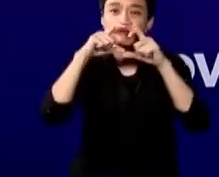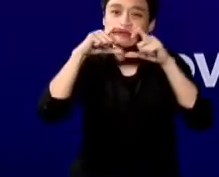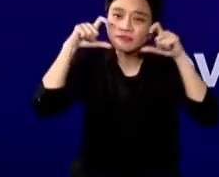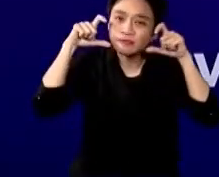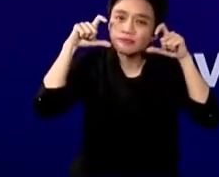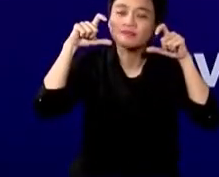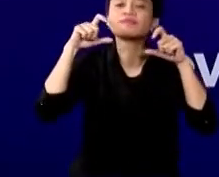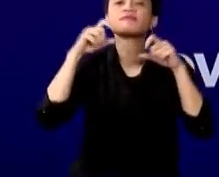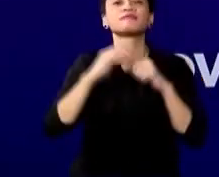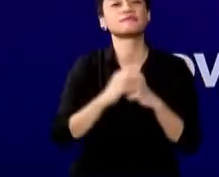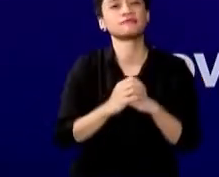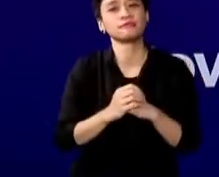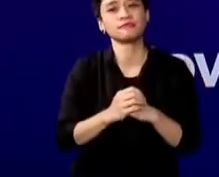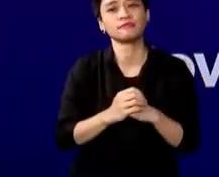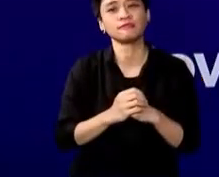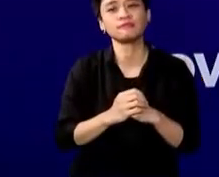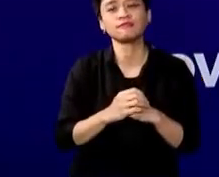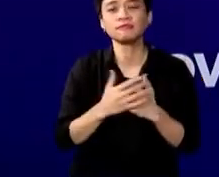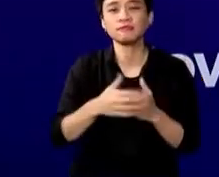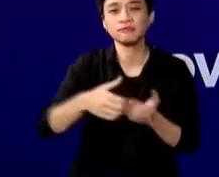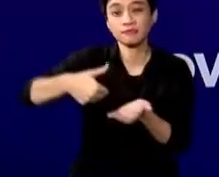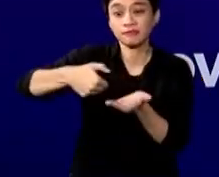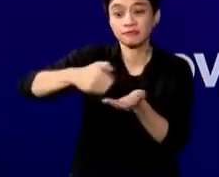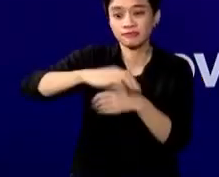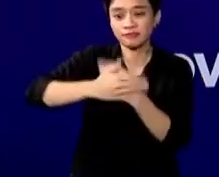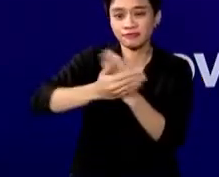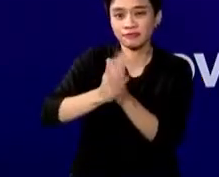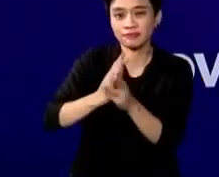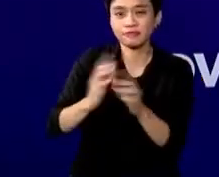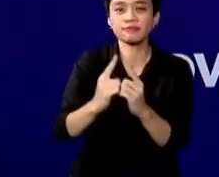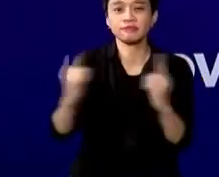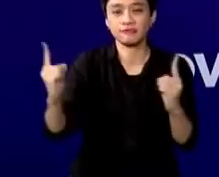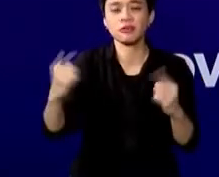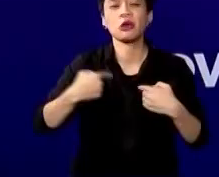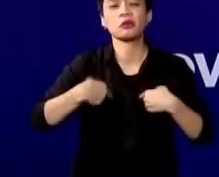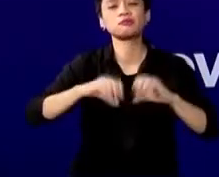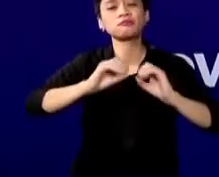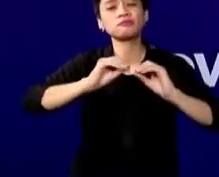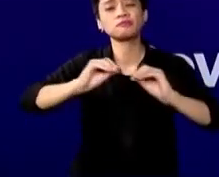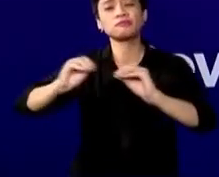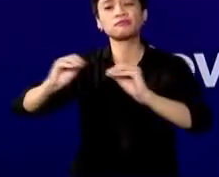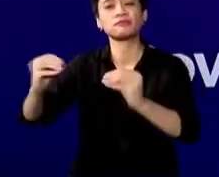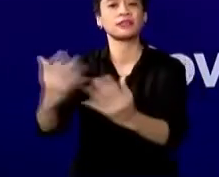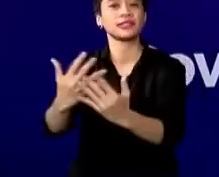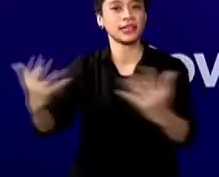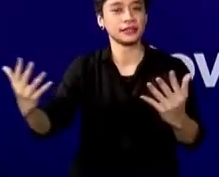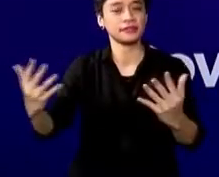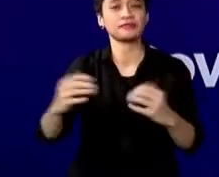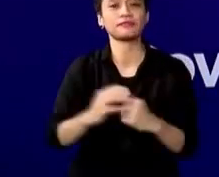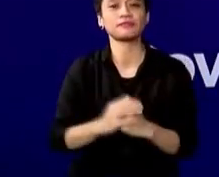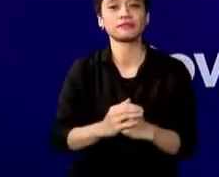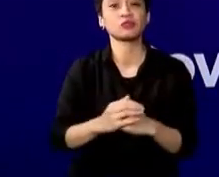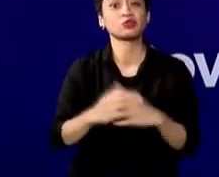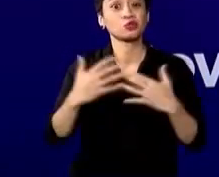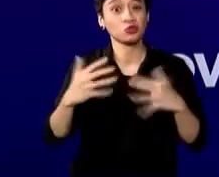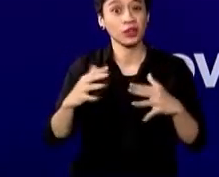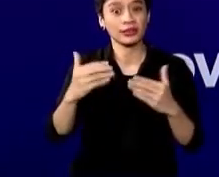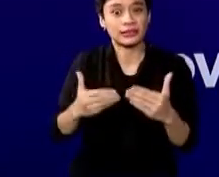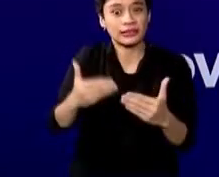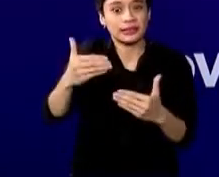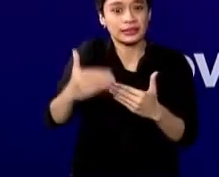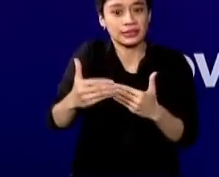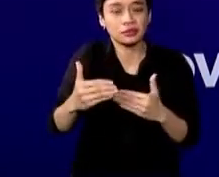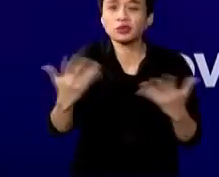menggunakan eh sanitizer dan menjaga jarak dan selanjutnya apa yang terjadi